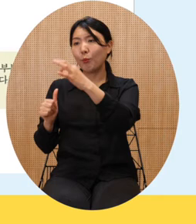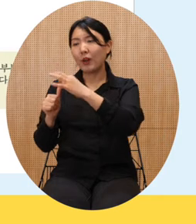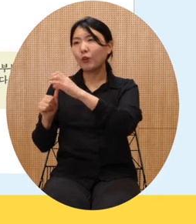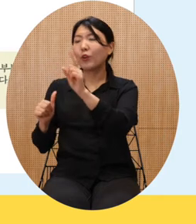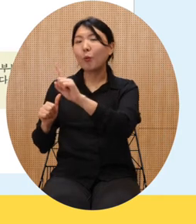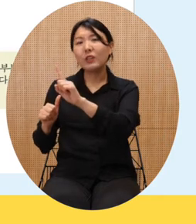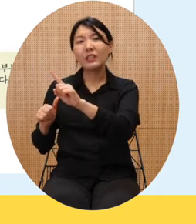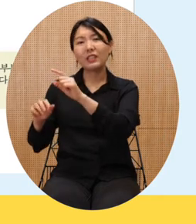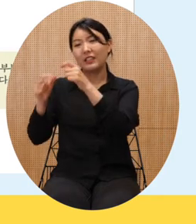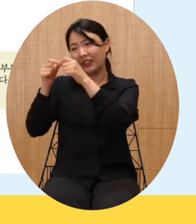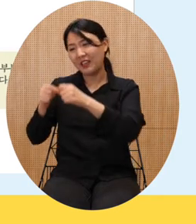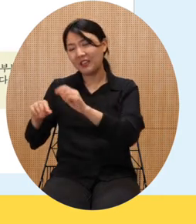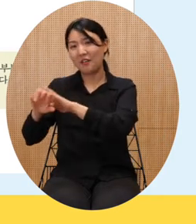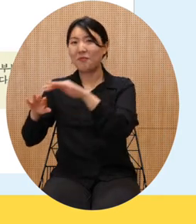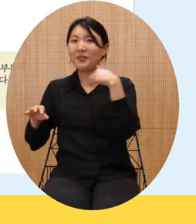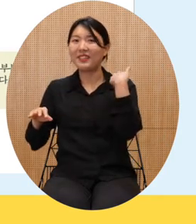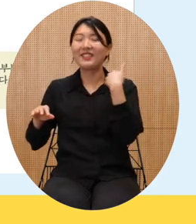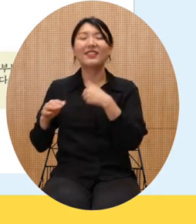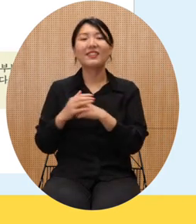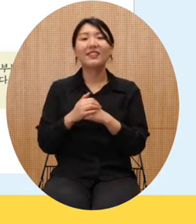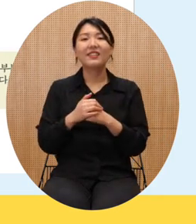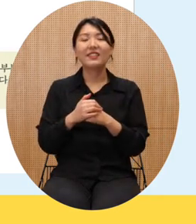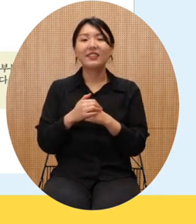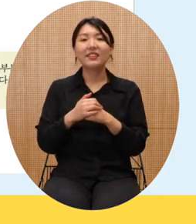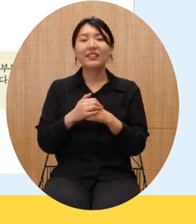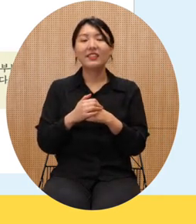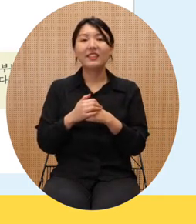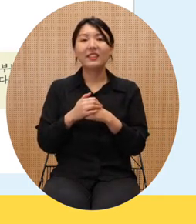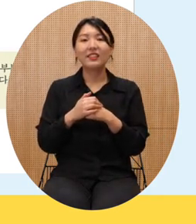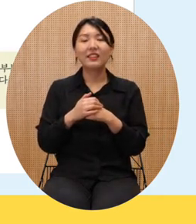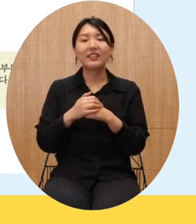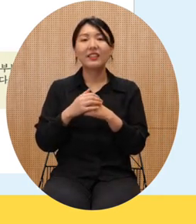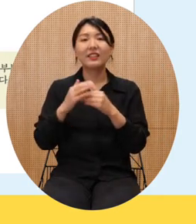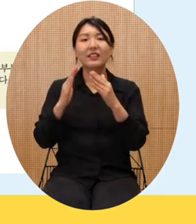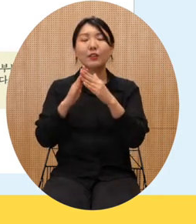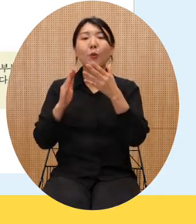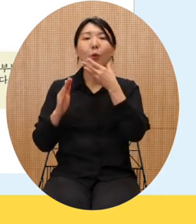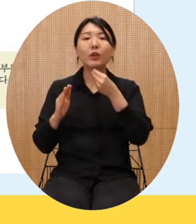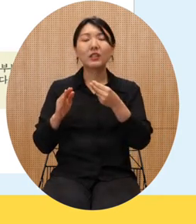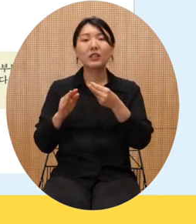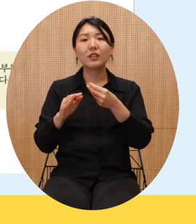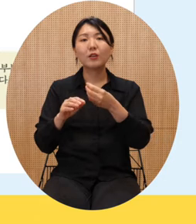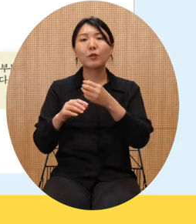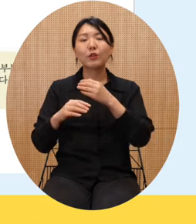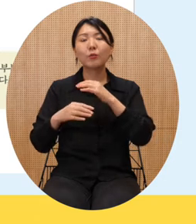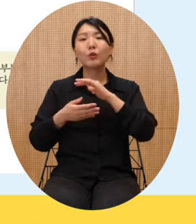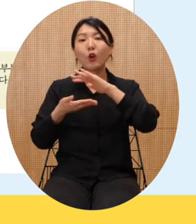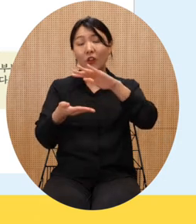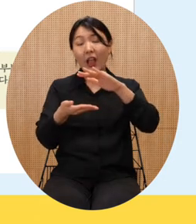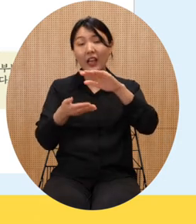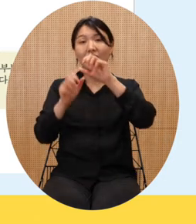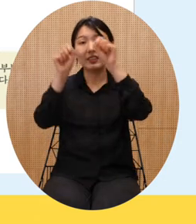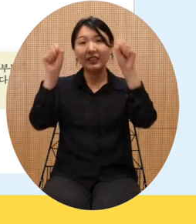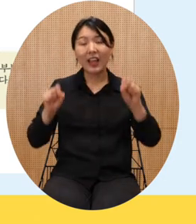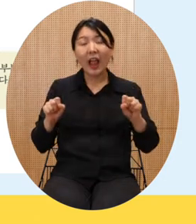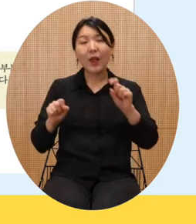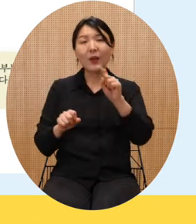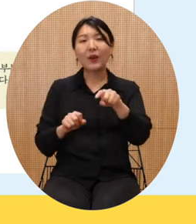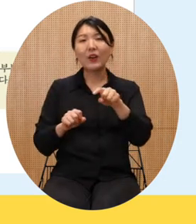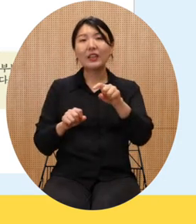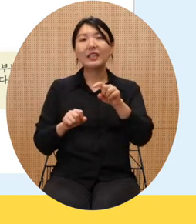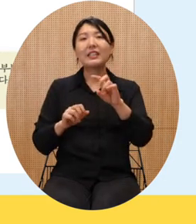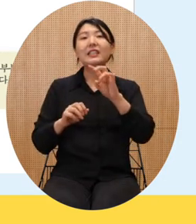있는지 대부분 모르시거든요. 근데 굉장히 좀 특이한 상황이라고 생각이 됩니다. 이건 이 주거복지 전달